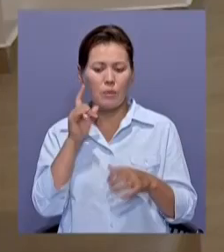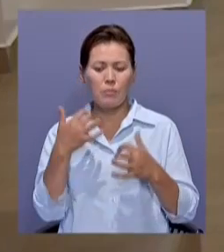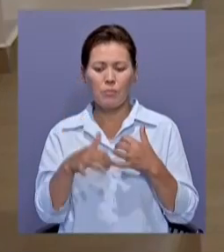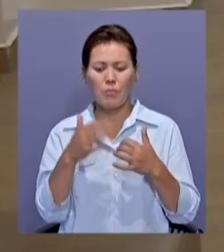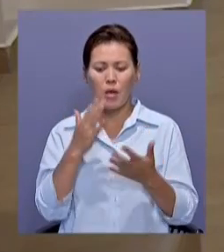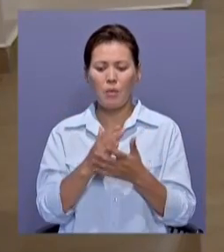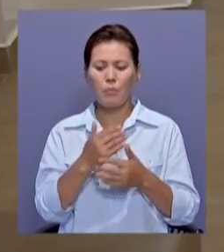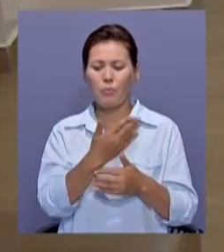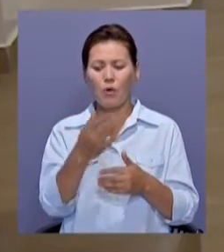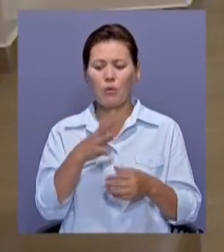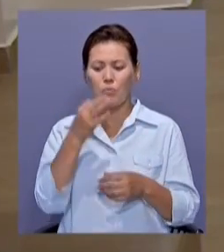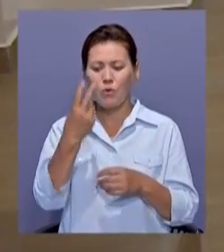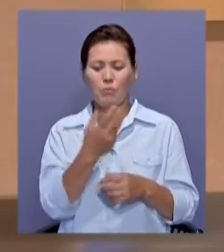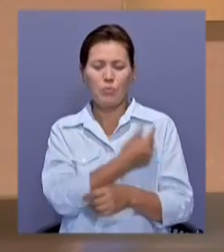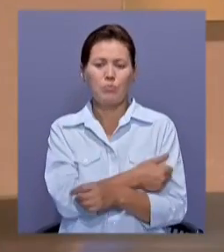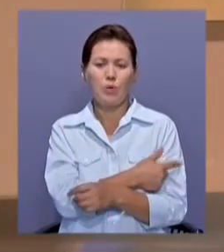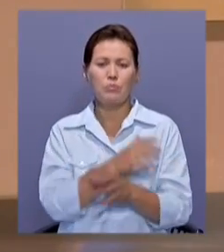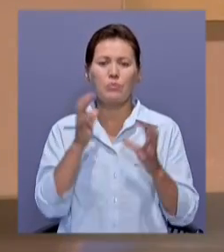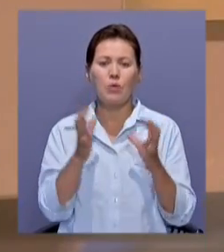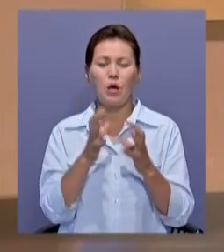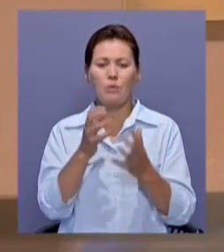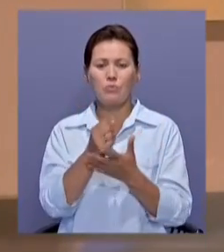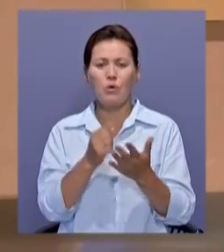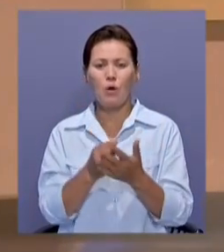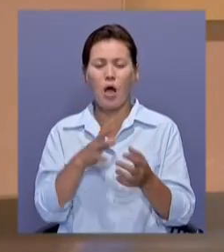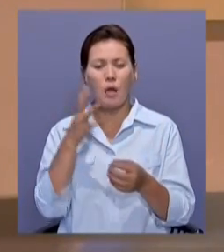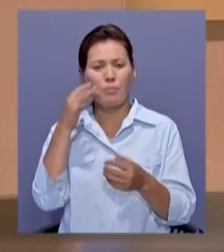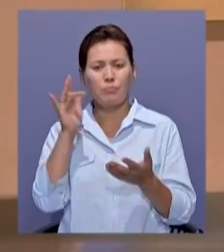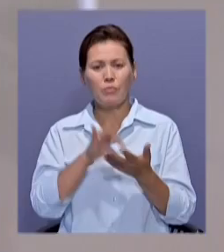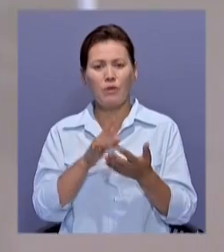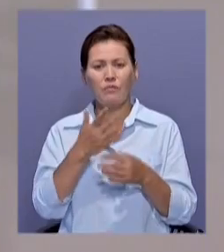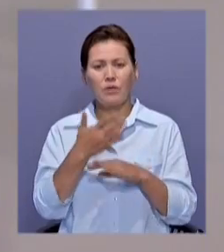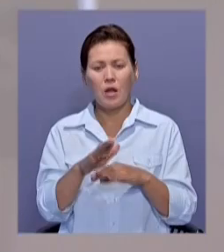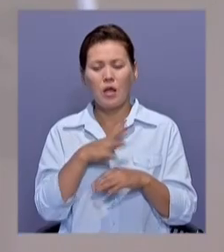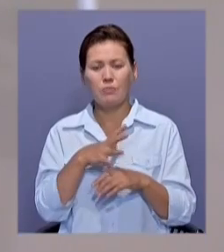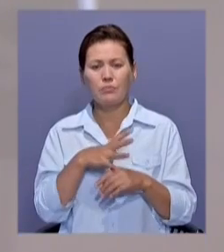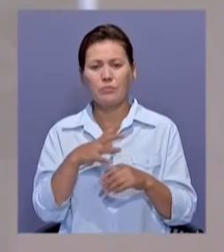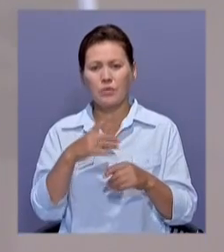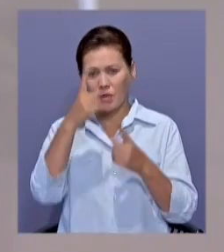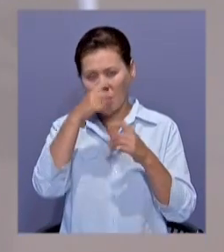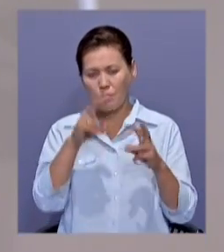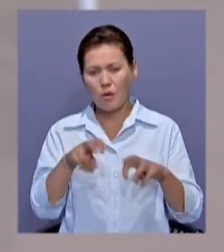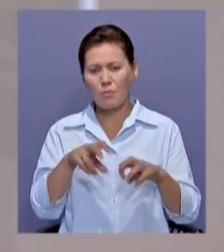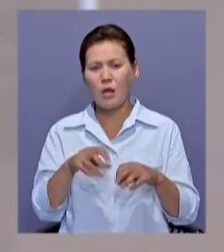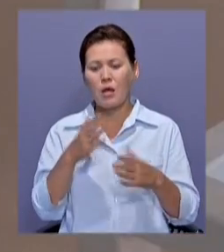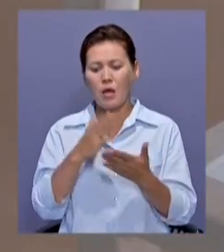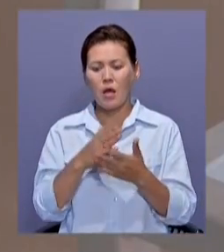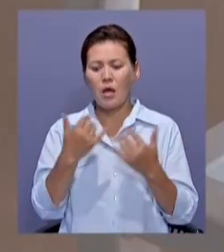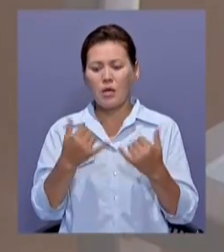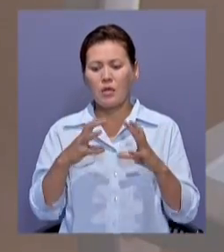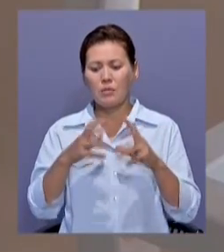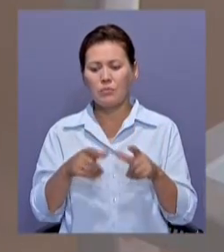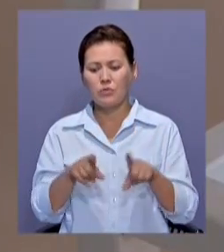болған. Бұл туралы әлеуметтік медициналық сақтандыру қорының Алматы қалалық филиалында мәлімдеді. Сарапшылардың мәліметінше, қазір